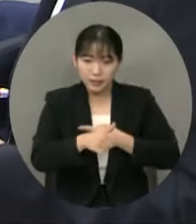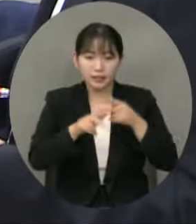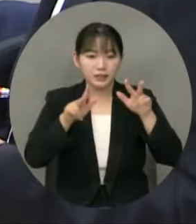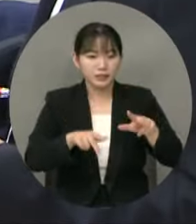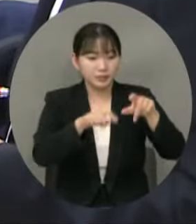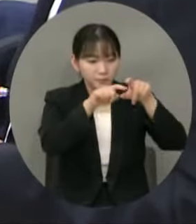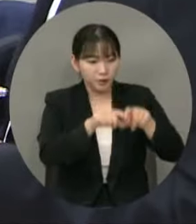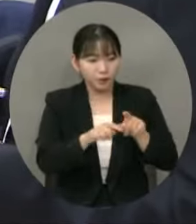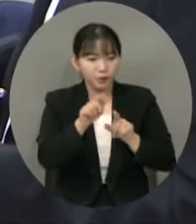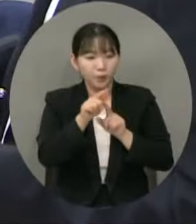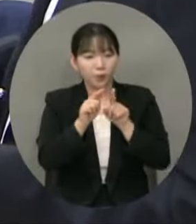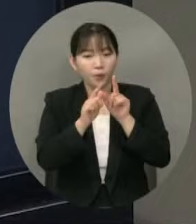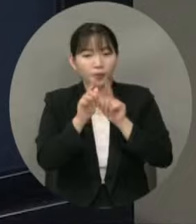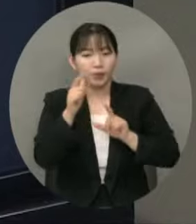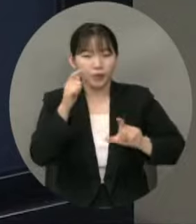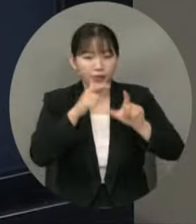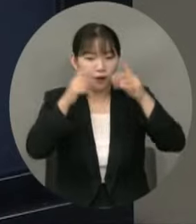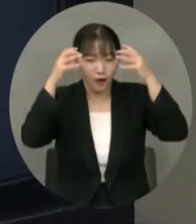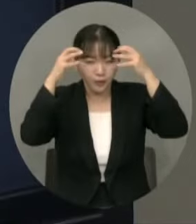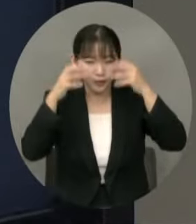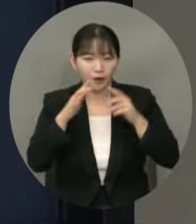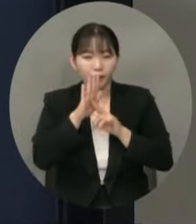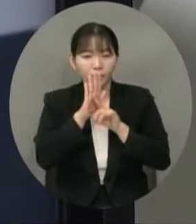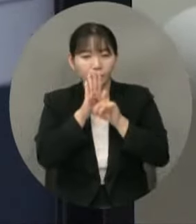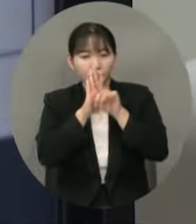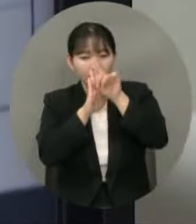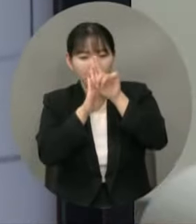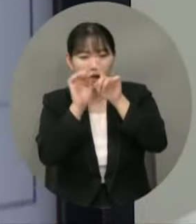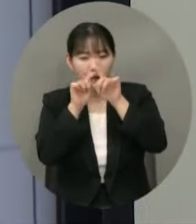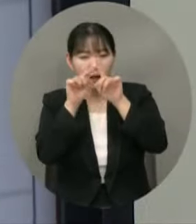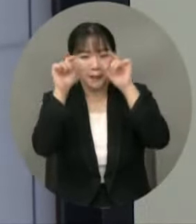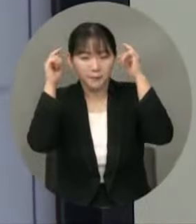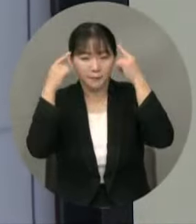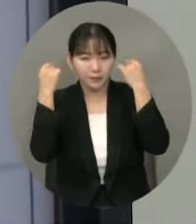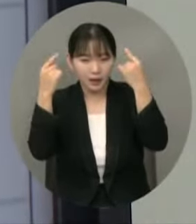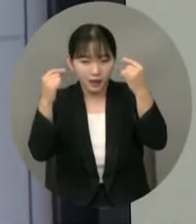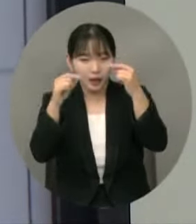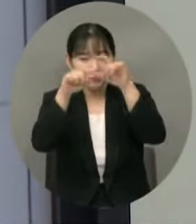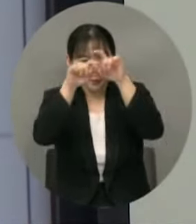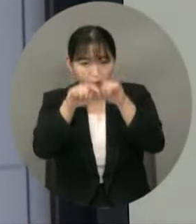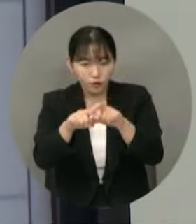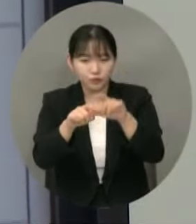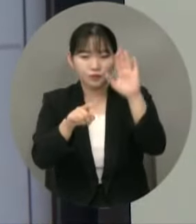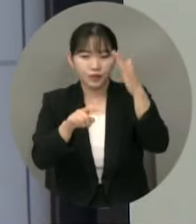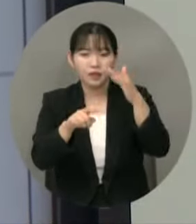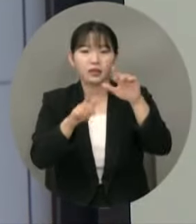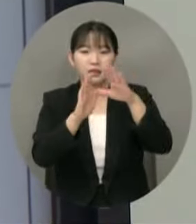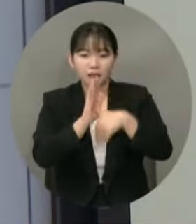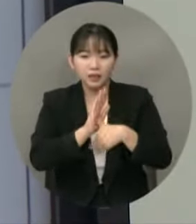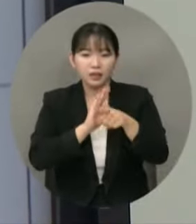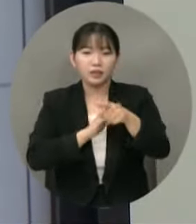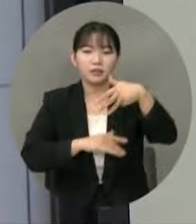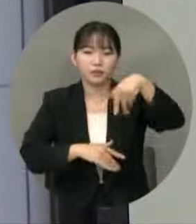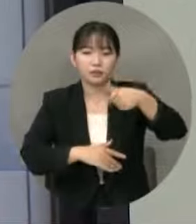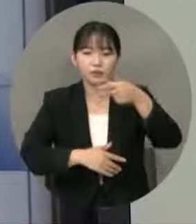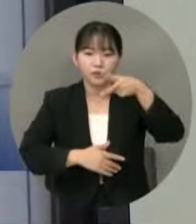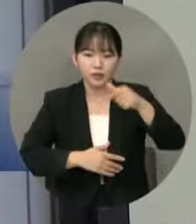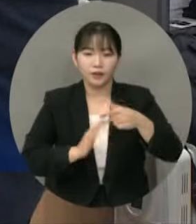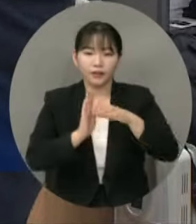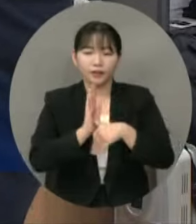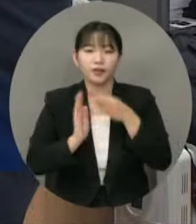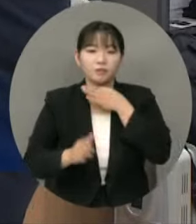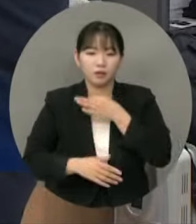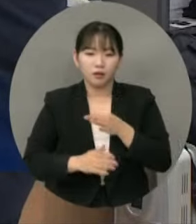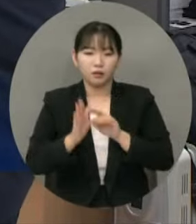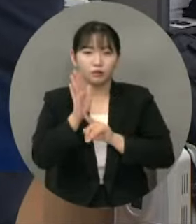평년 기온을 넘어서는 새로운 평년 기온이 형성되는데 학계에서는 이를 출현 시점이라고 부릅니다. 왔다 갔다를 하더라도 항상